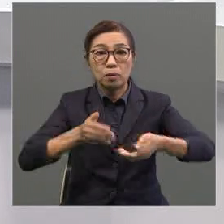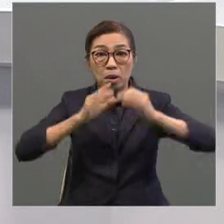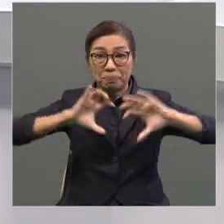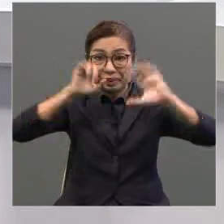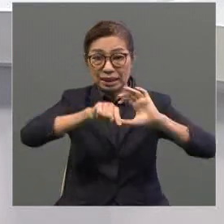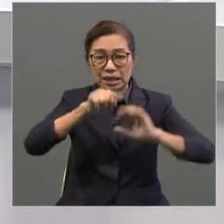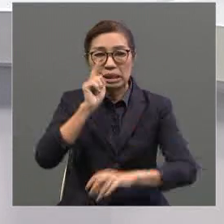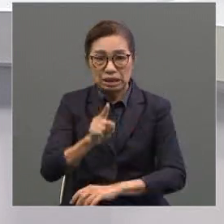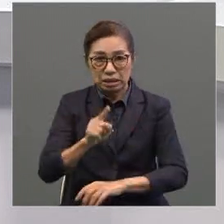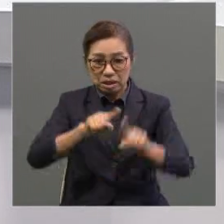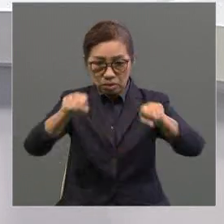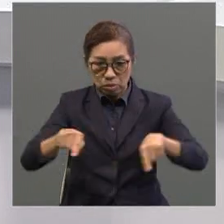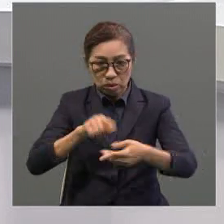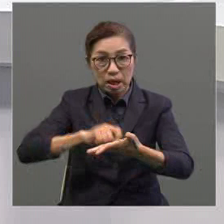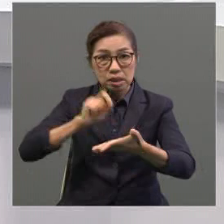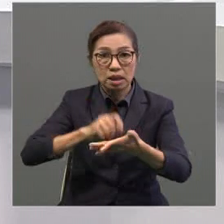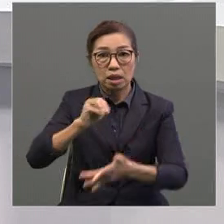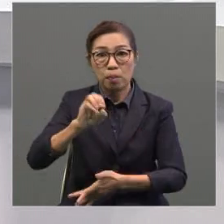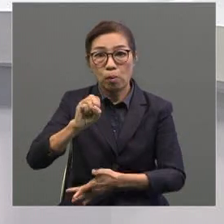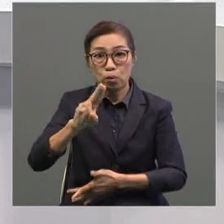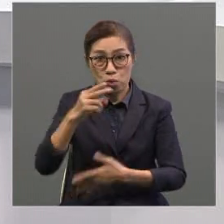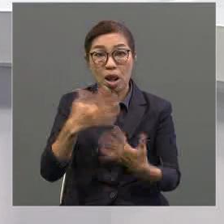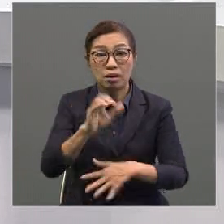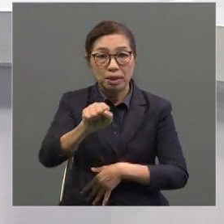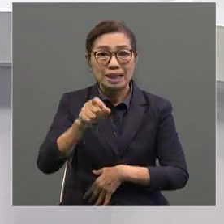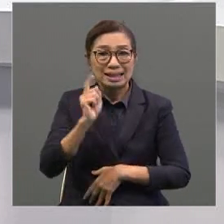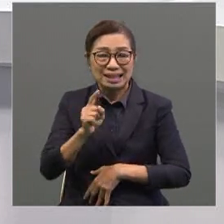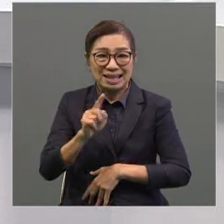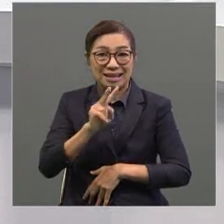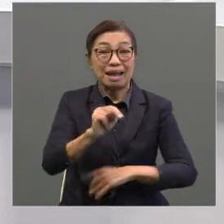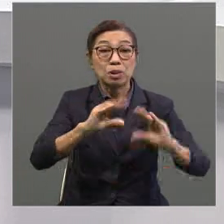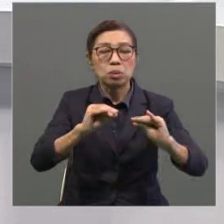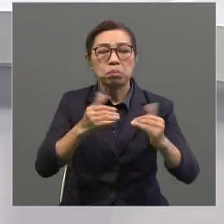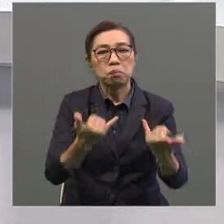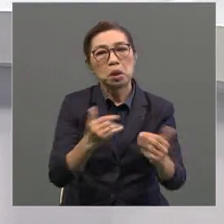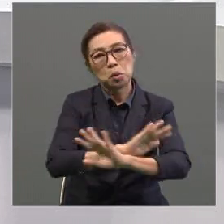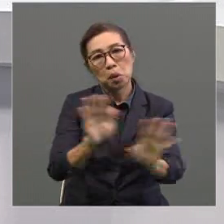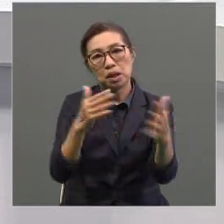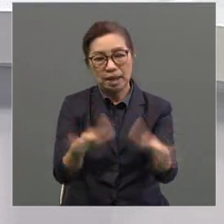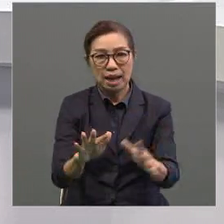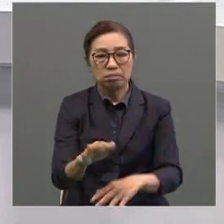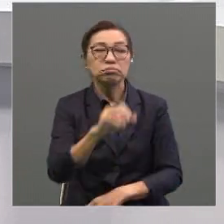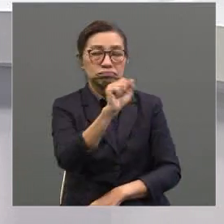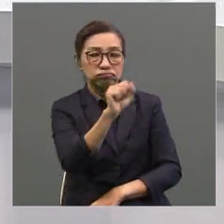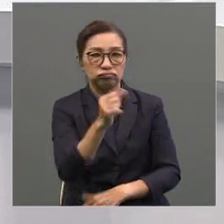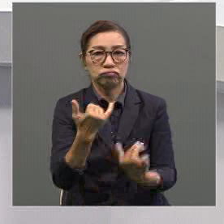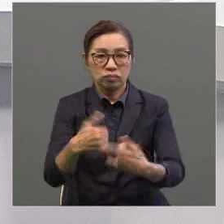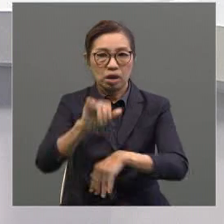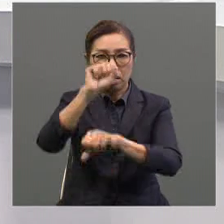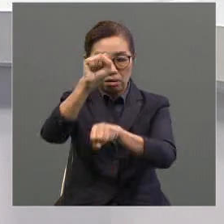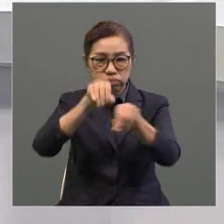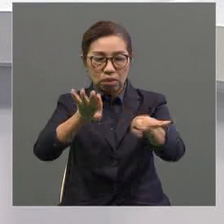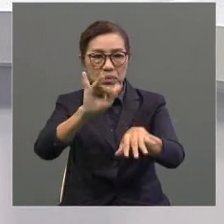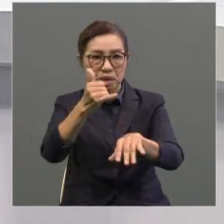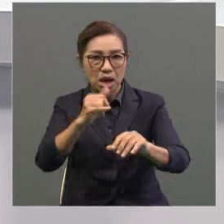มี MOUร่วมกันมาแล้วเนี่ยรู้สึกเหมือนวันนี้ยกเลิกใช่ไหมใช่ค่ะอันนี้คือแจ้งกำหนดการยกเลิกหรือว่า